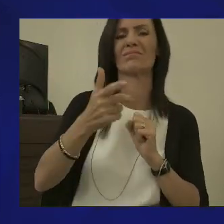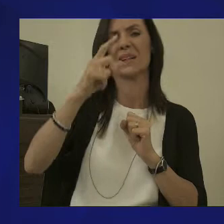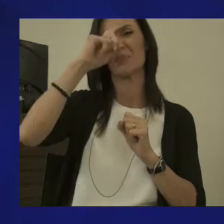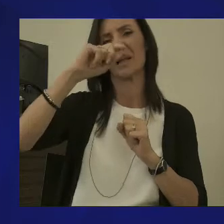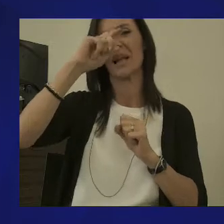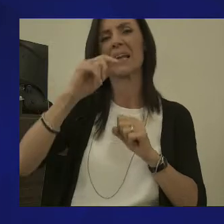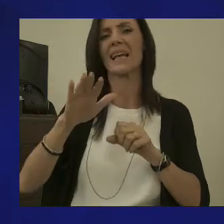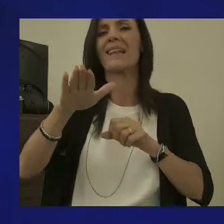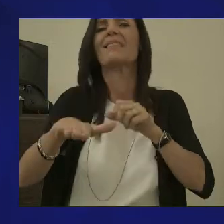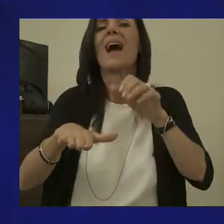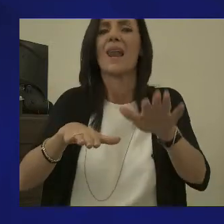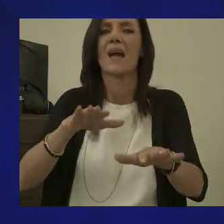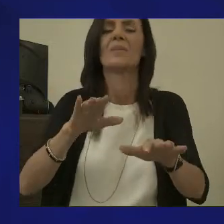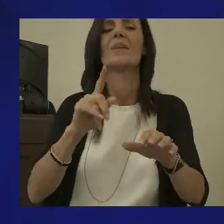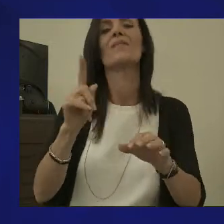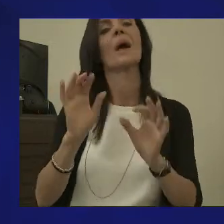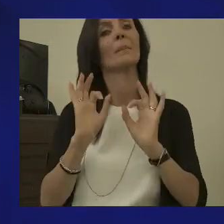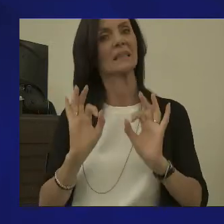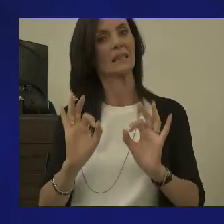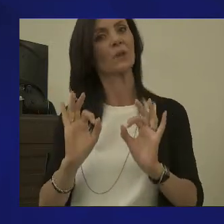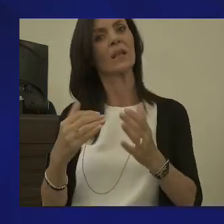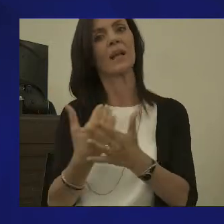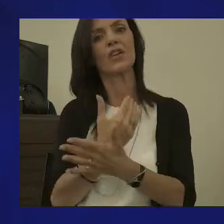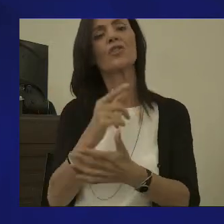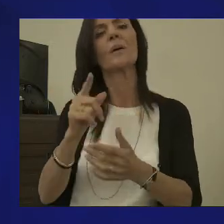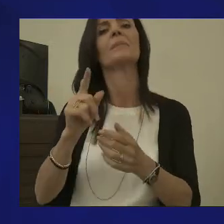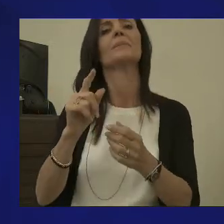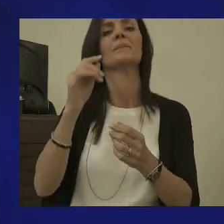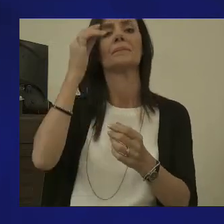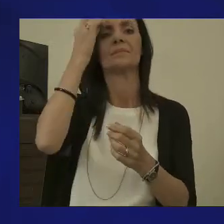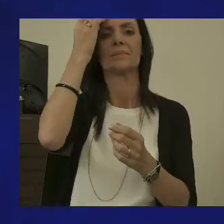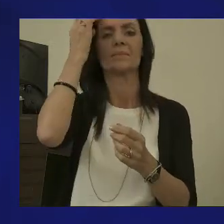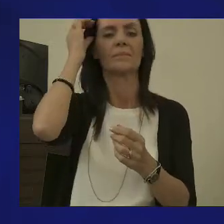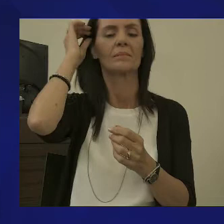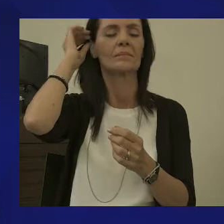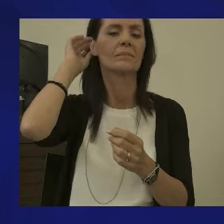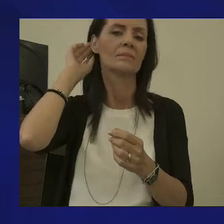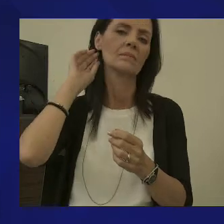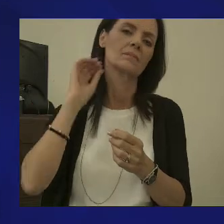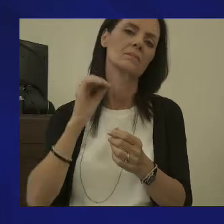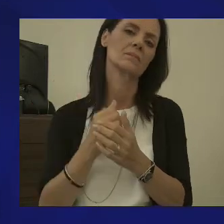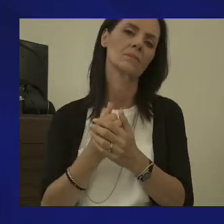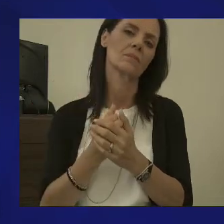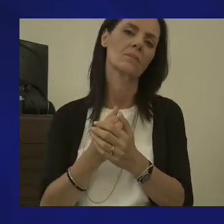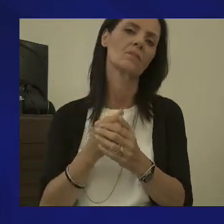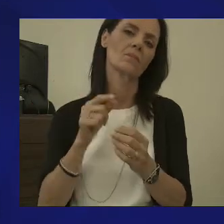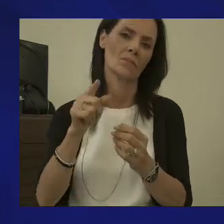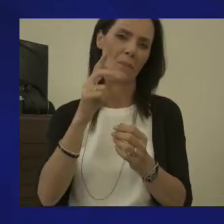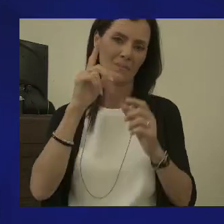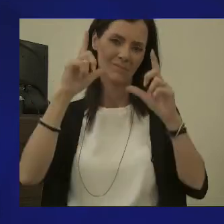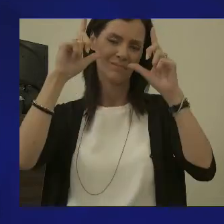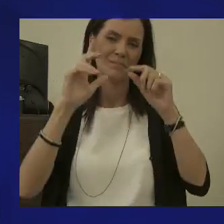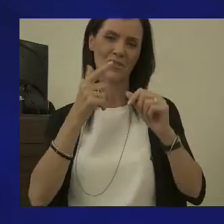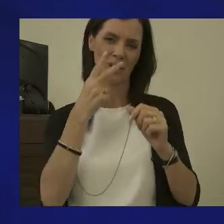הנעליים. המציאות החדשה שאמורה להיות במסגרת התנאים להיתר, זה אותה הדמיה